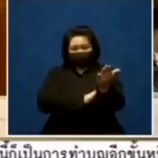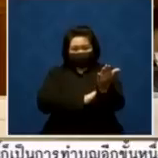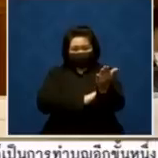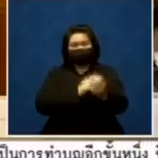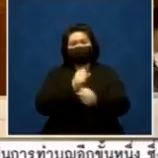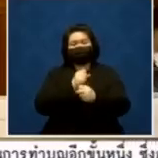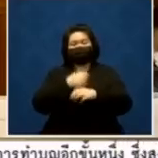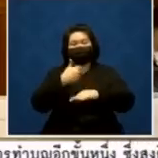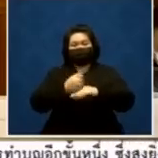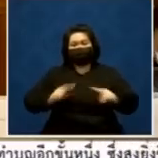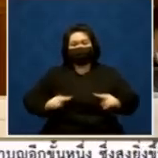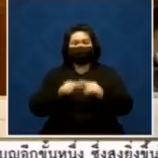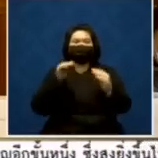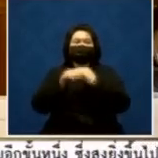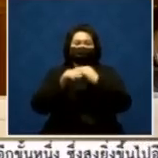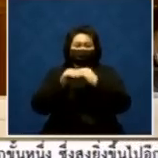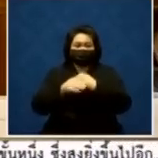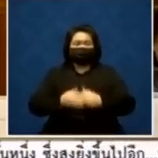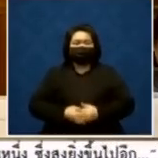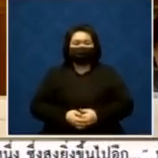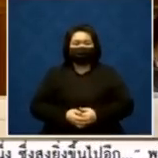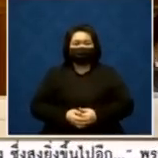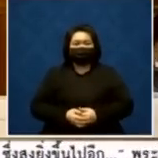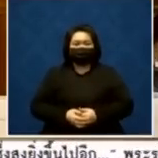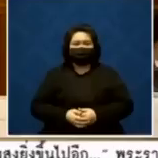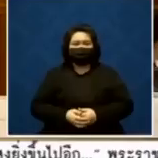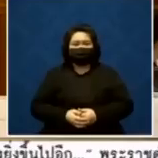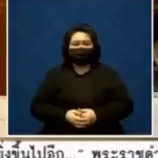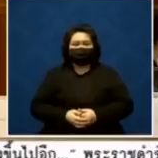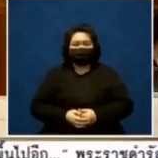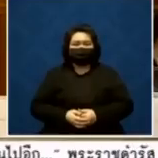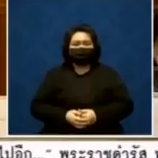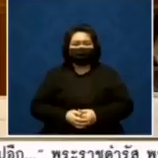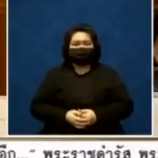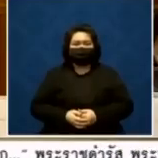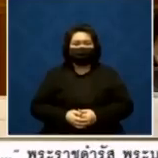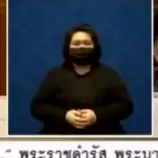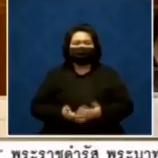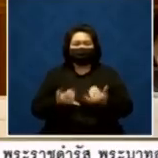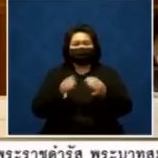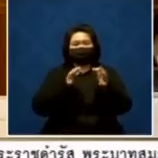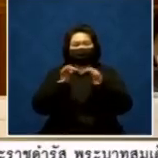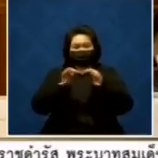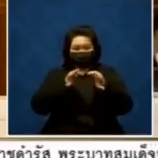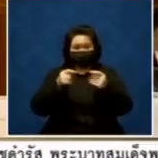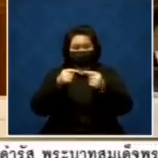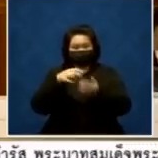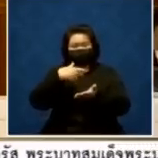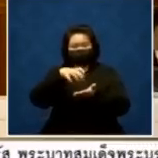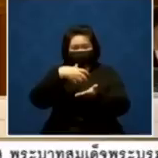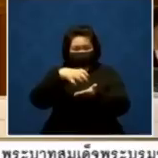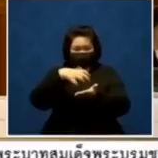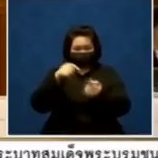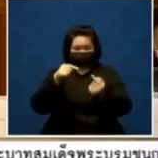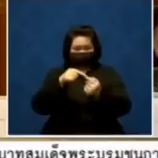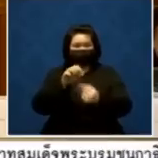เอาสลิปการโอนมานะครับโอ้แปลว่าโอนไปอีกครั้งกี่ครั้งนะครับแต่ก็ยังมีคำถามเนี่ยอย่างที่ว่านะครับเรื่องของ transaction